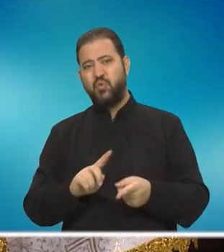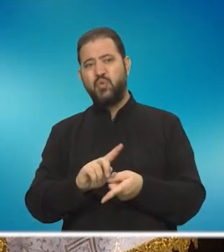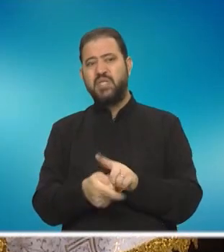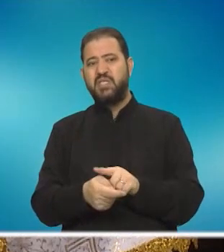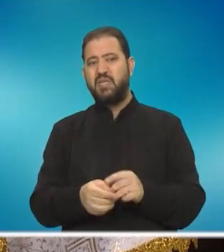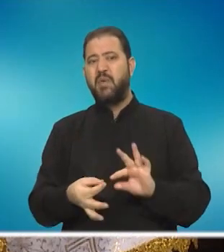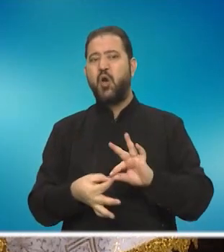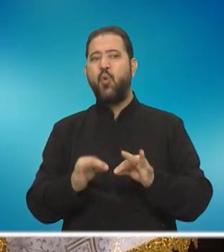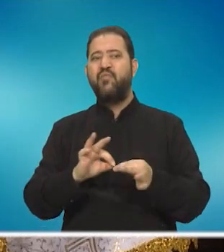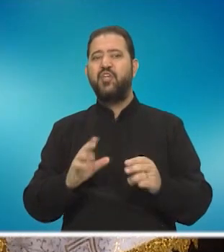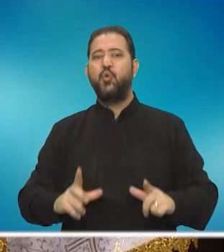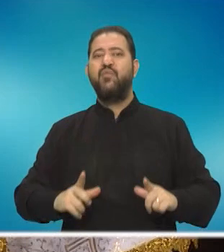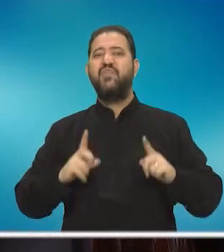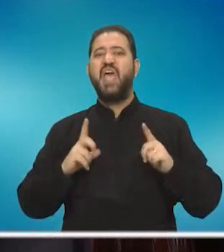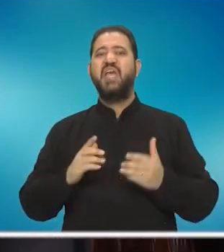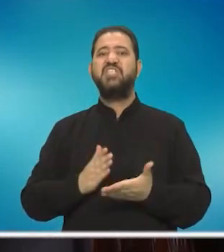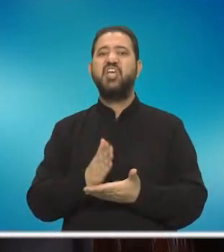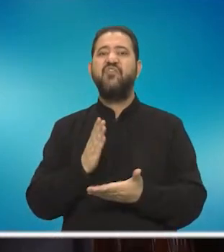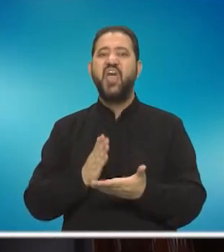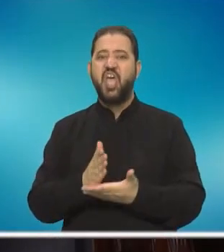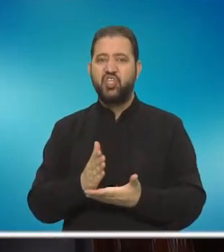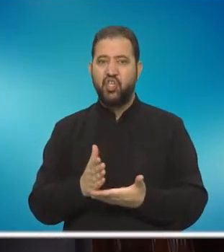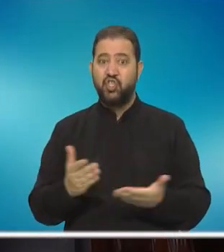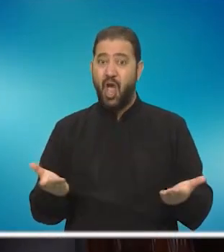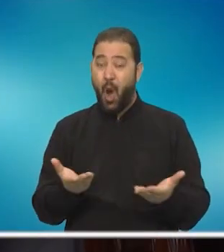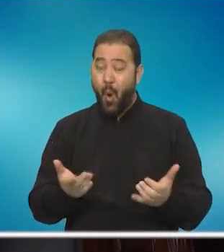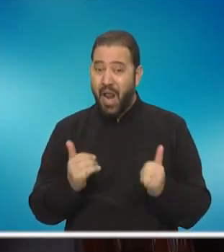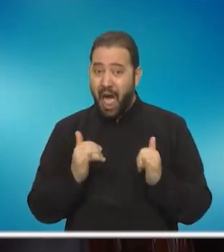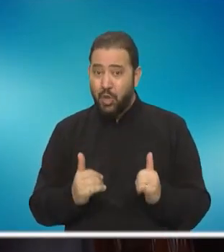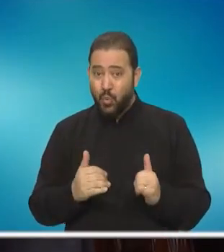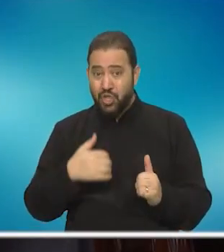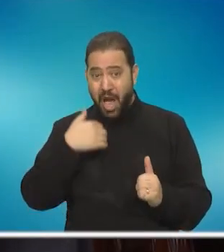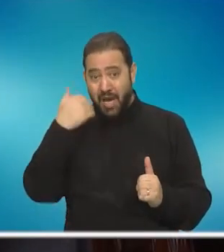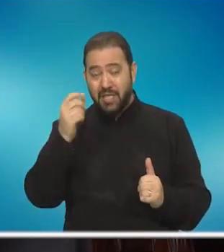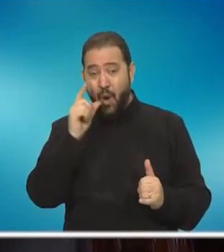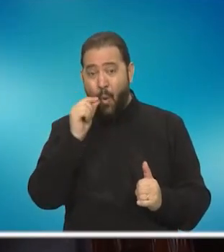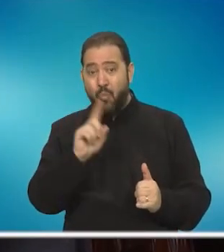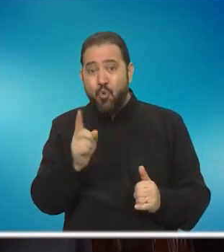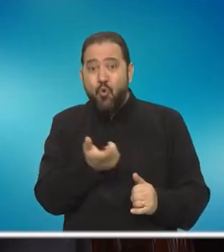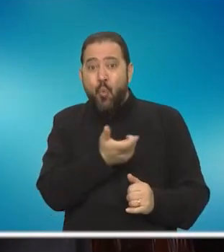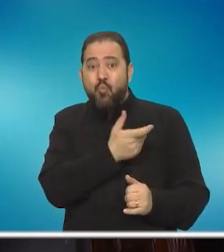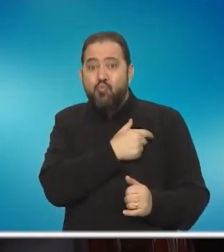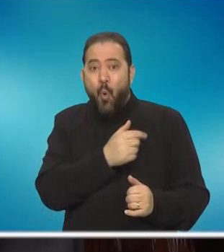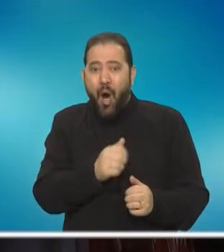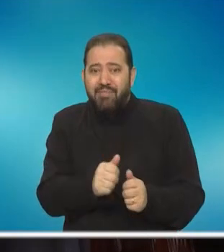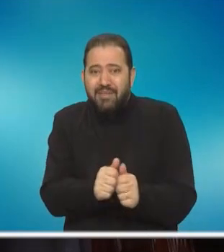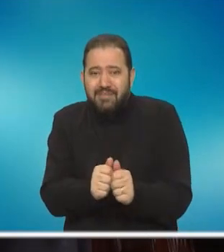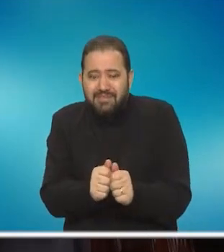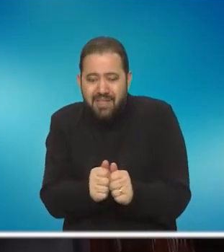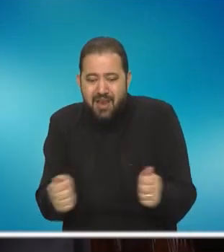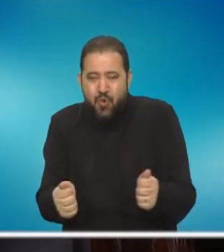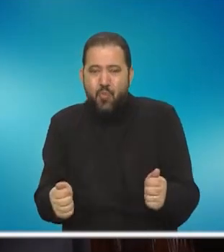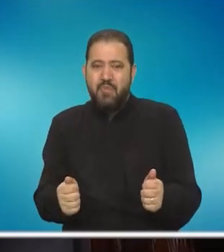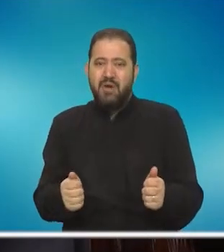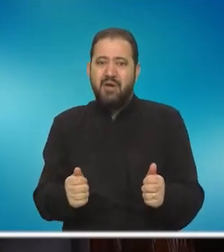de cuvântul vieții celei veșnice. Ori în situația în care omul nu reușește să se